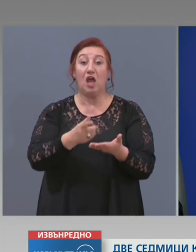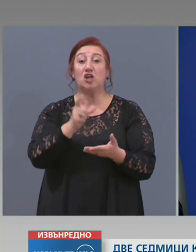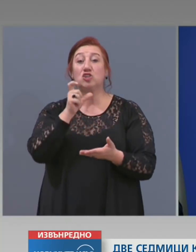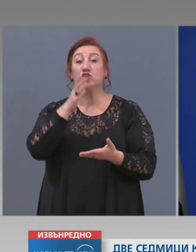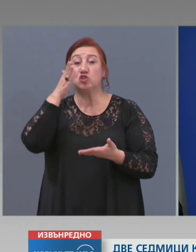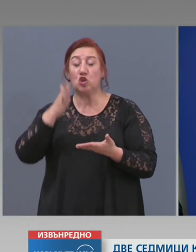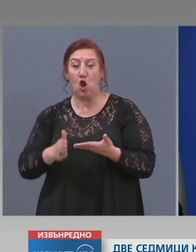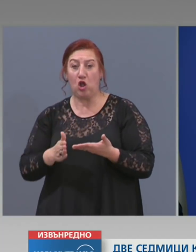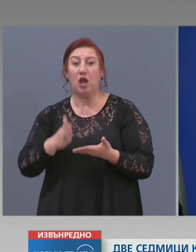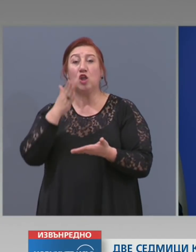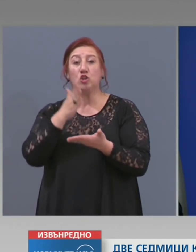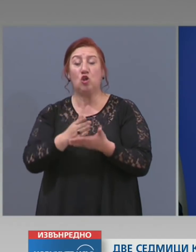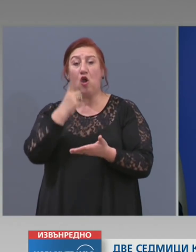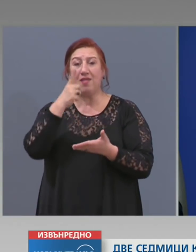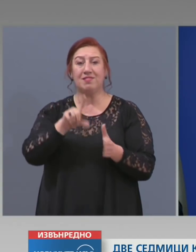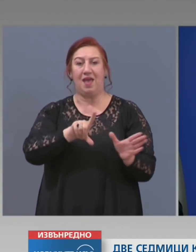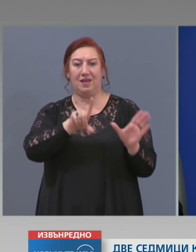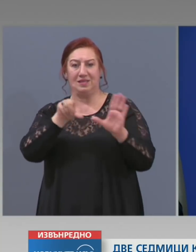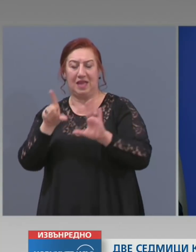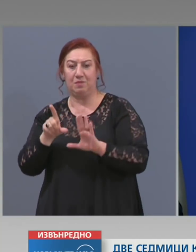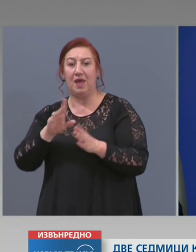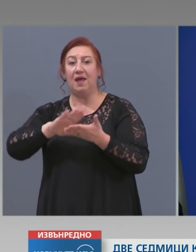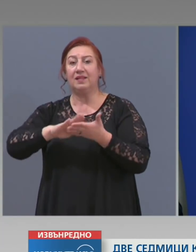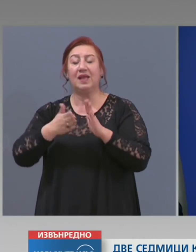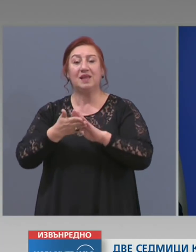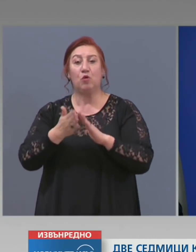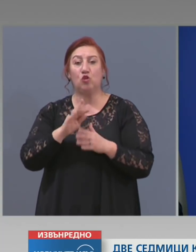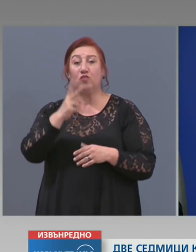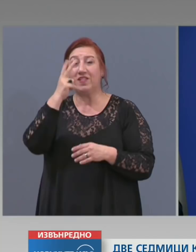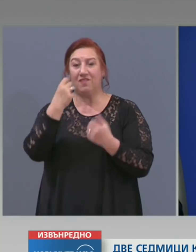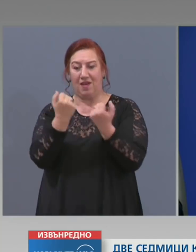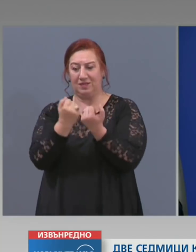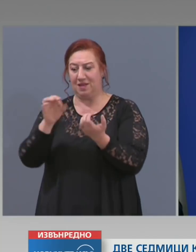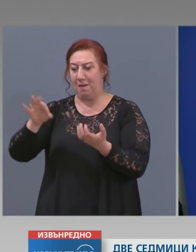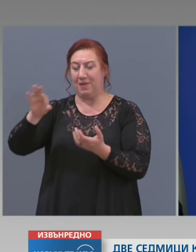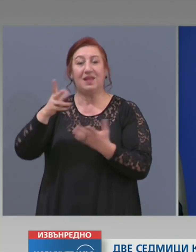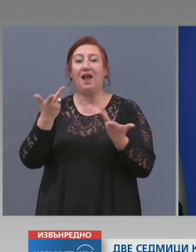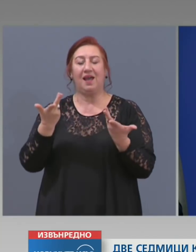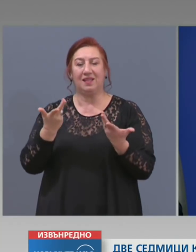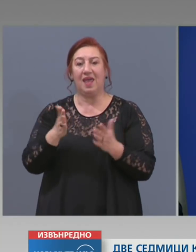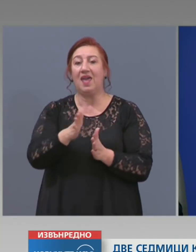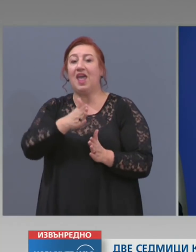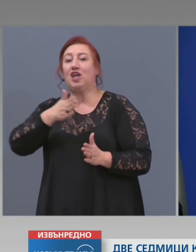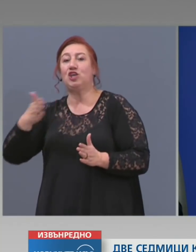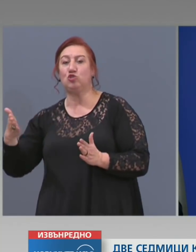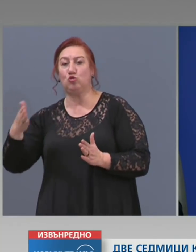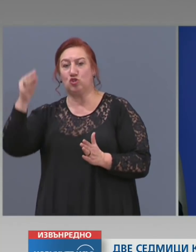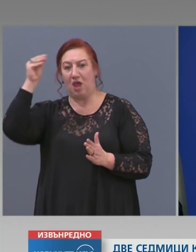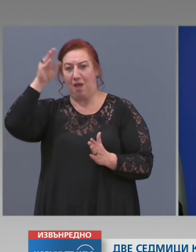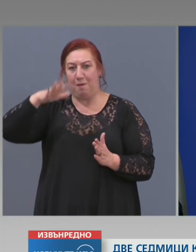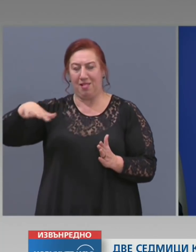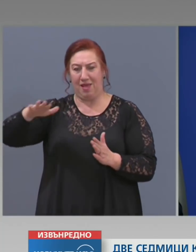бъдат подготвени два инсинератора, които се намират на територията на Източна България. Първо един е в